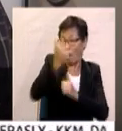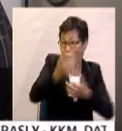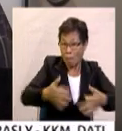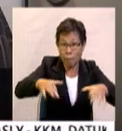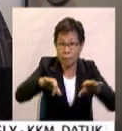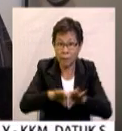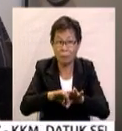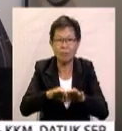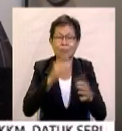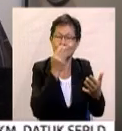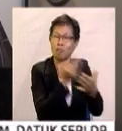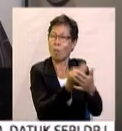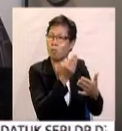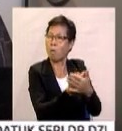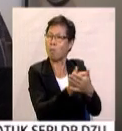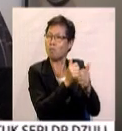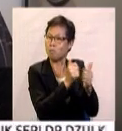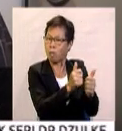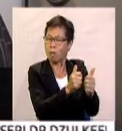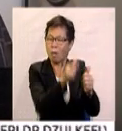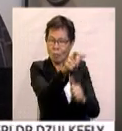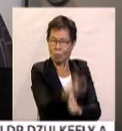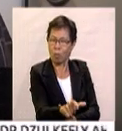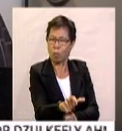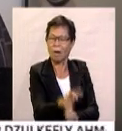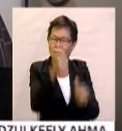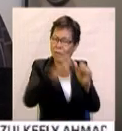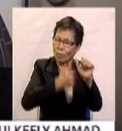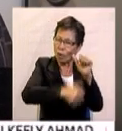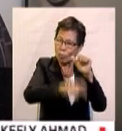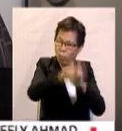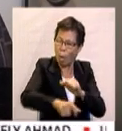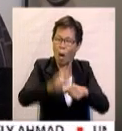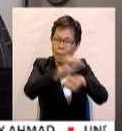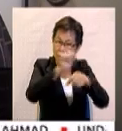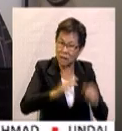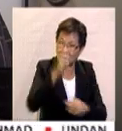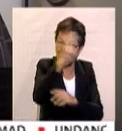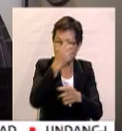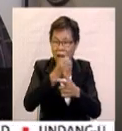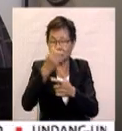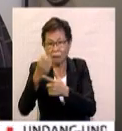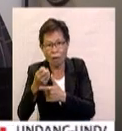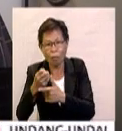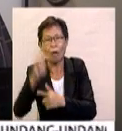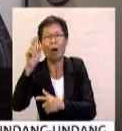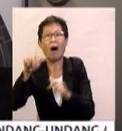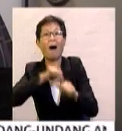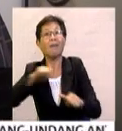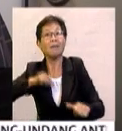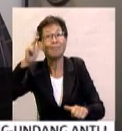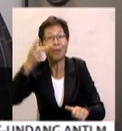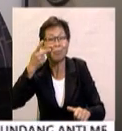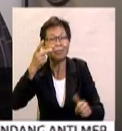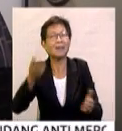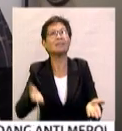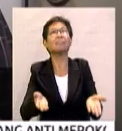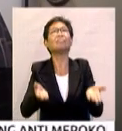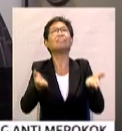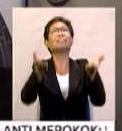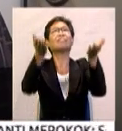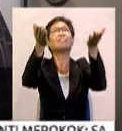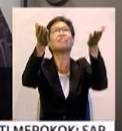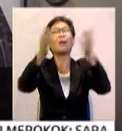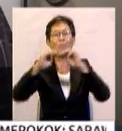sekali, integriti setiap individu, terutamanya penjawat awam dan ahli politik, akan dipandang tinggi